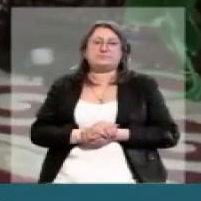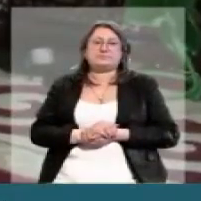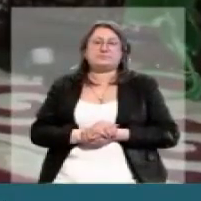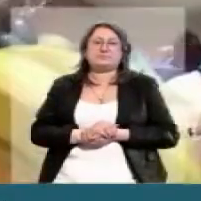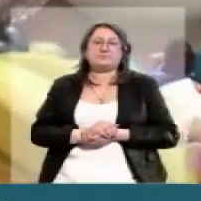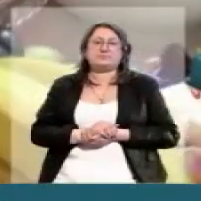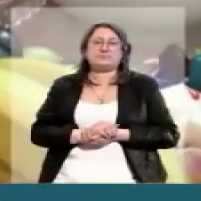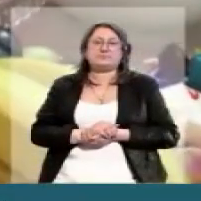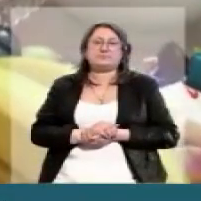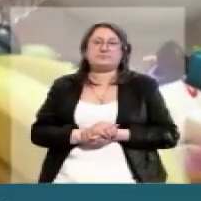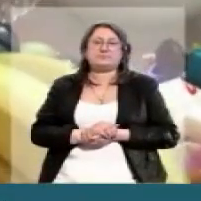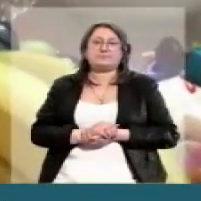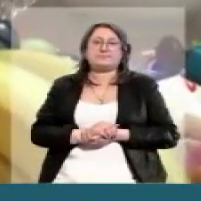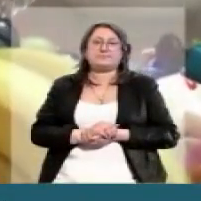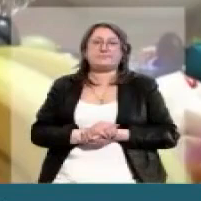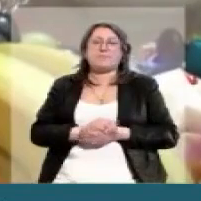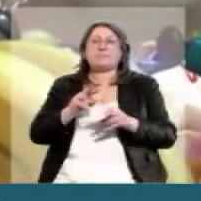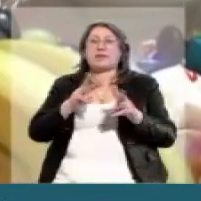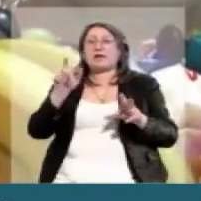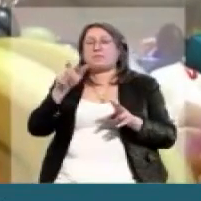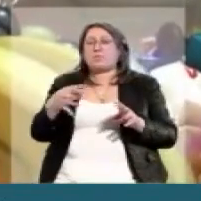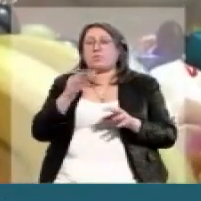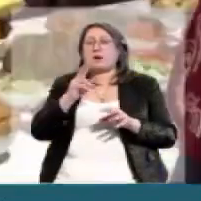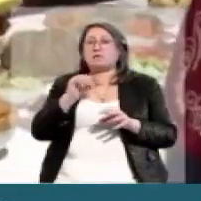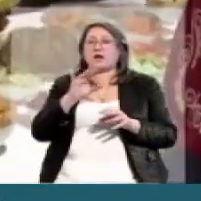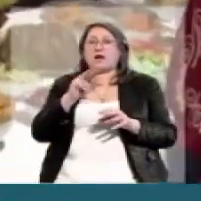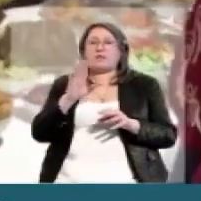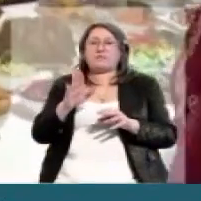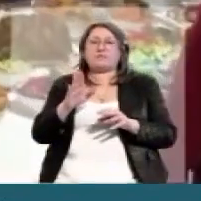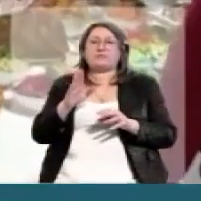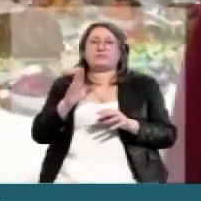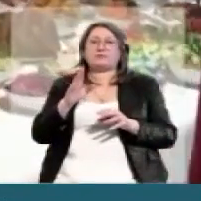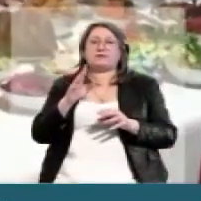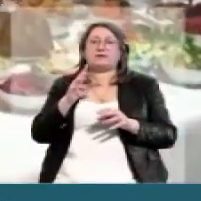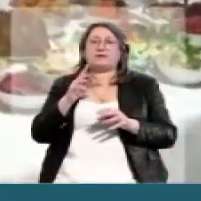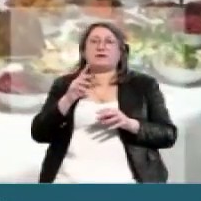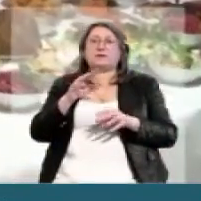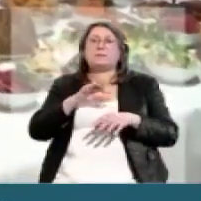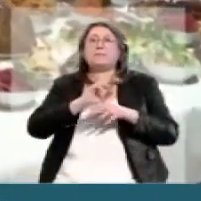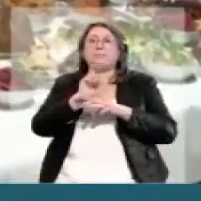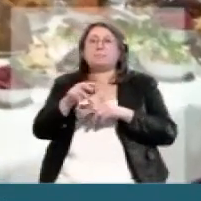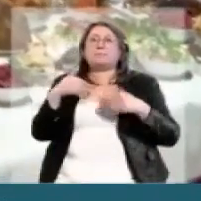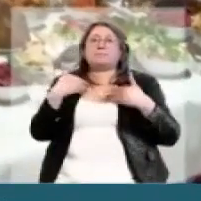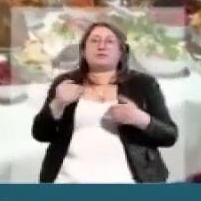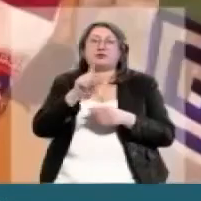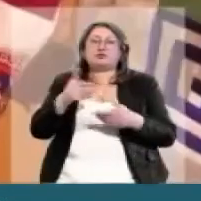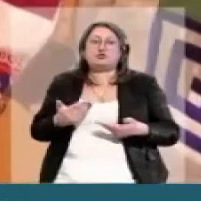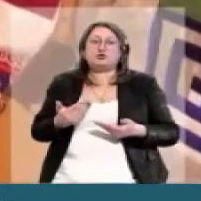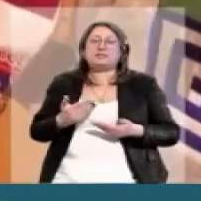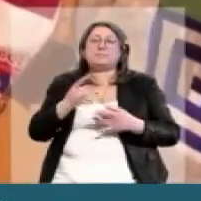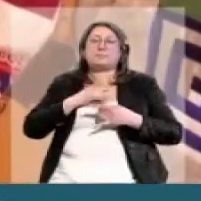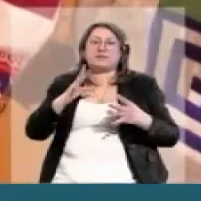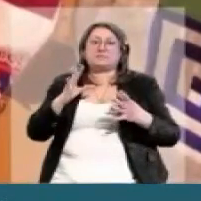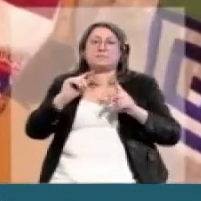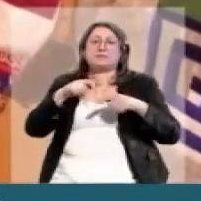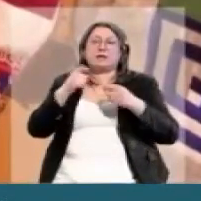Наурыз бабаларымыздан мұра болып қалған мейрам. Бұл күні табиғаттың өзі жанданып, тіршілік түлейді. Адамдардың жүректері мейірім мен